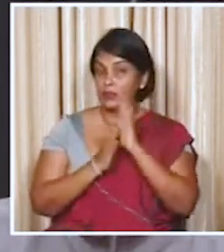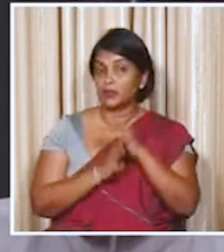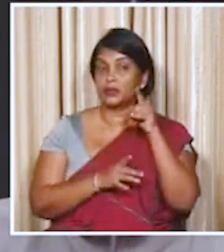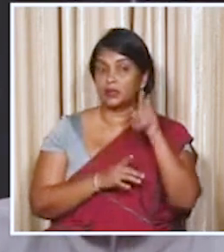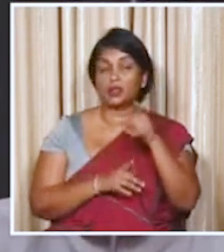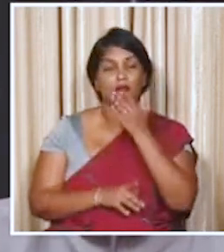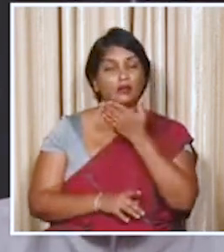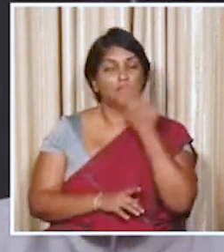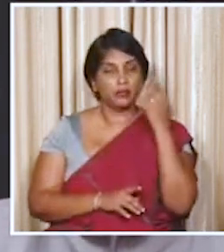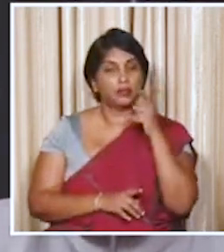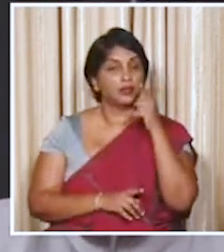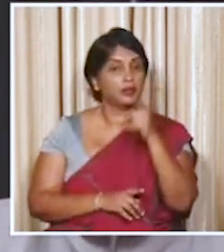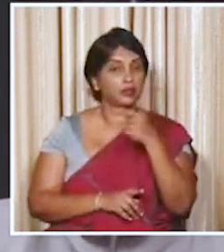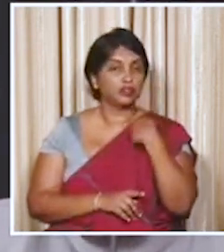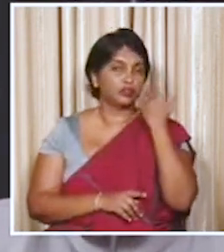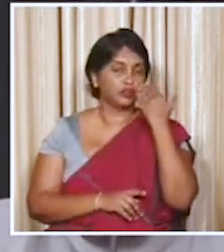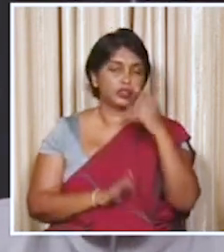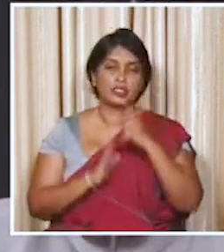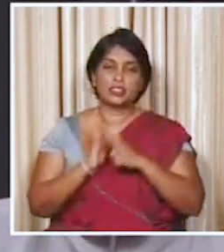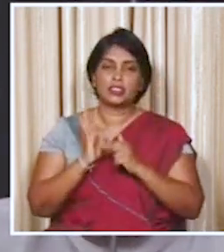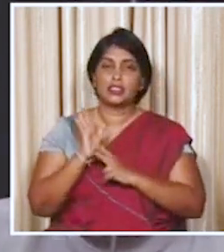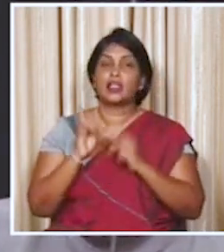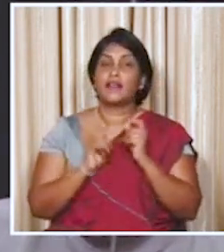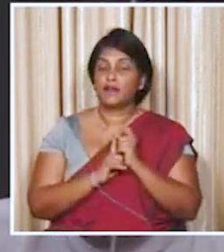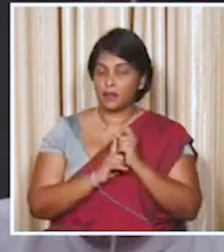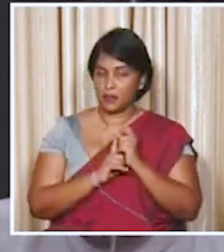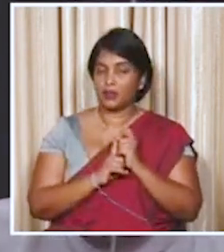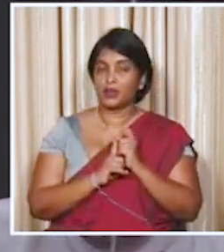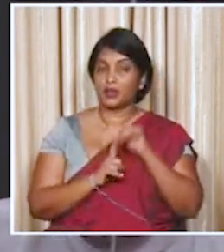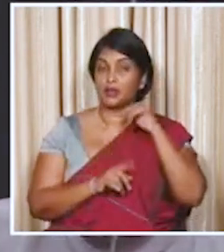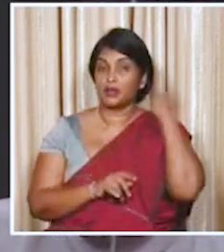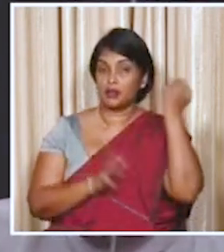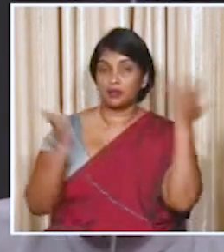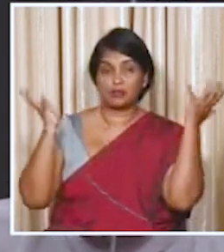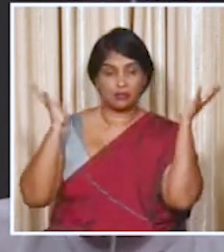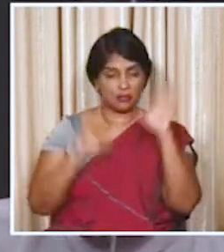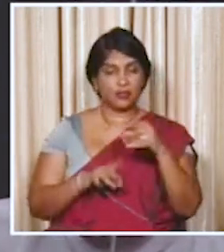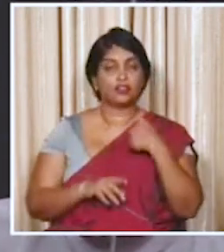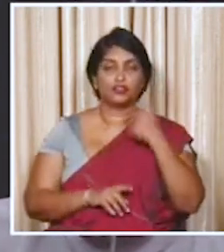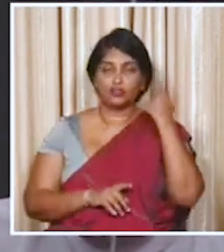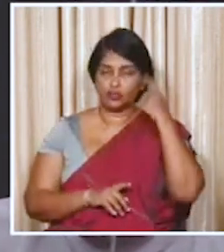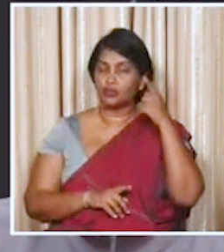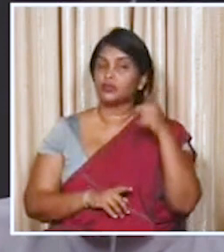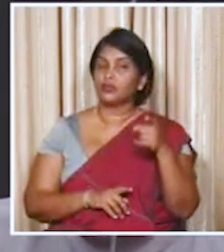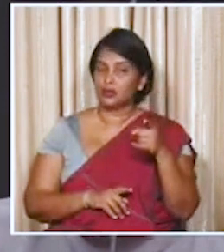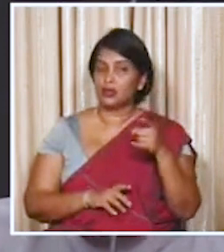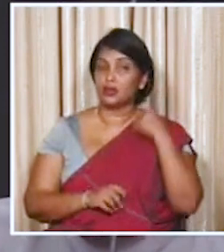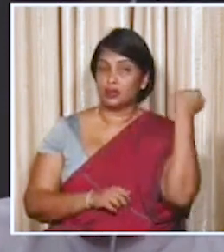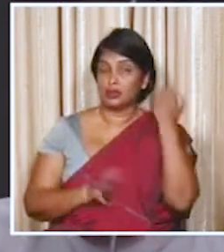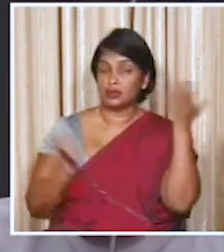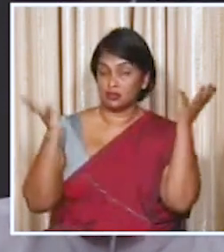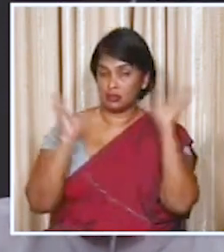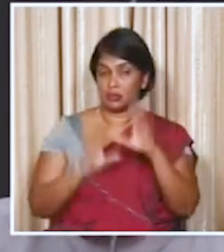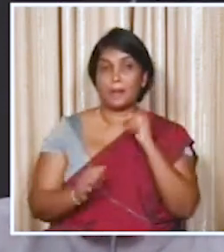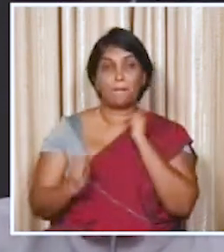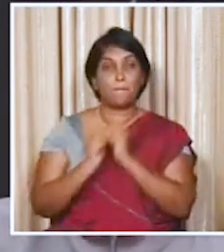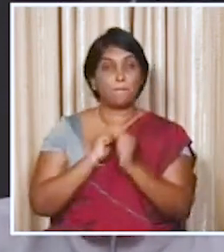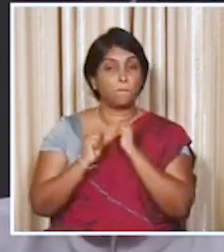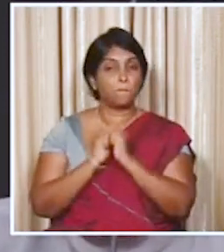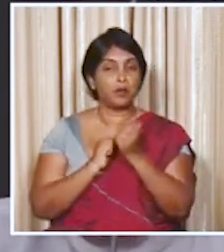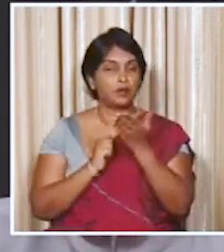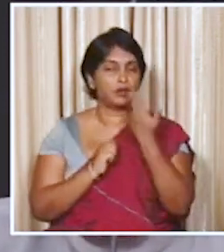ඔබතුමීලට පුළුවන්. ඔබතුමීලා අපි දකිනවා ජනතා විමුක්ති පෙරමුණ ගේ රැස්වීම තියෙනවා. අපි දන්නවා ඔබතුමීලා ගේ රැස්වීම වල බස් ටික